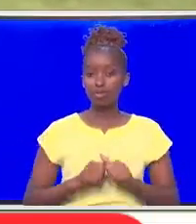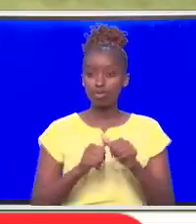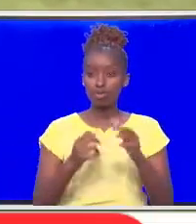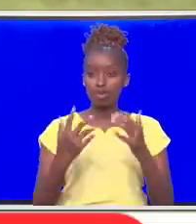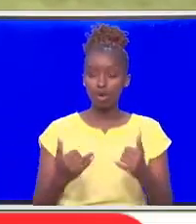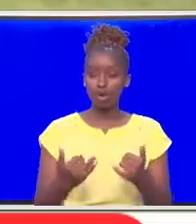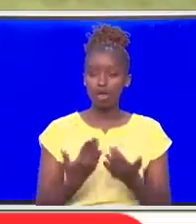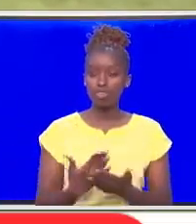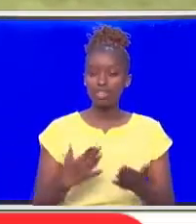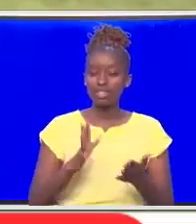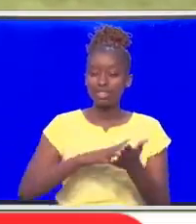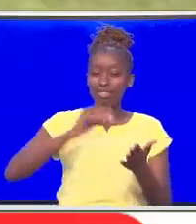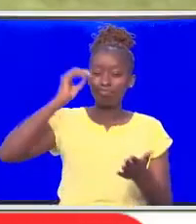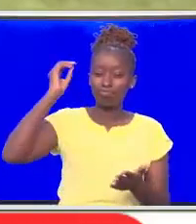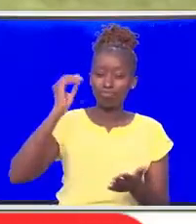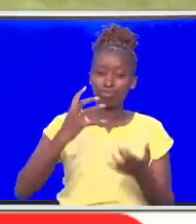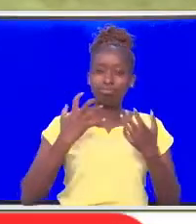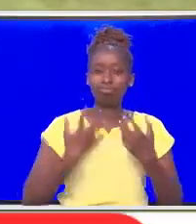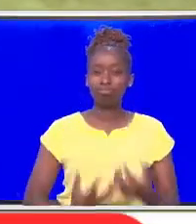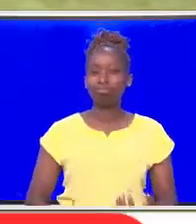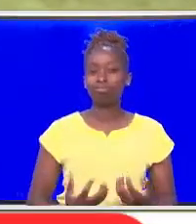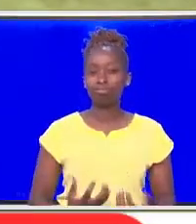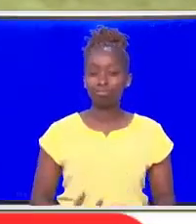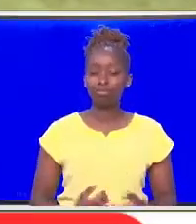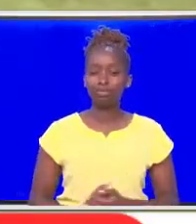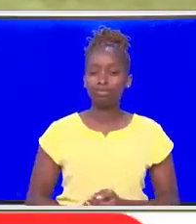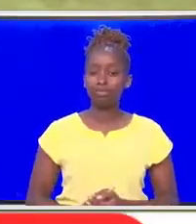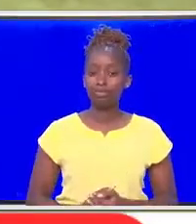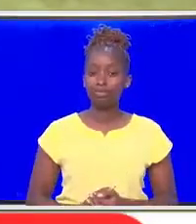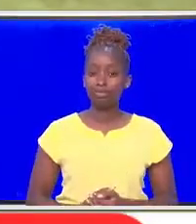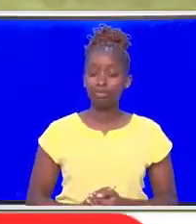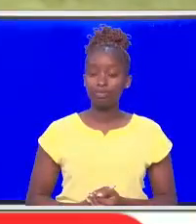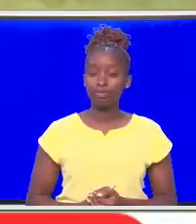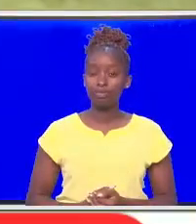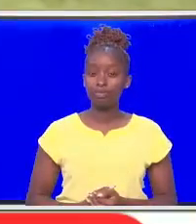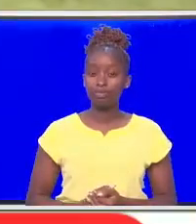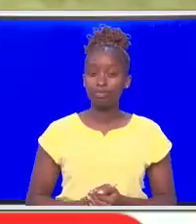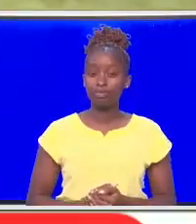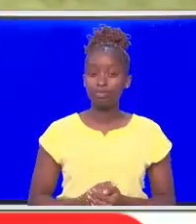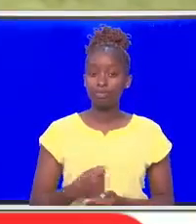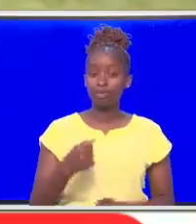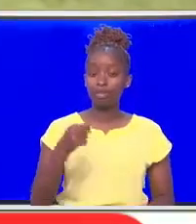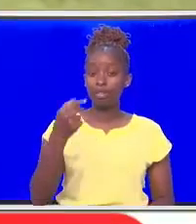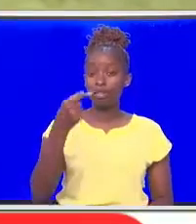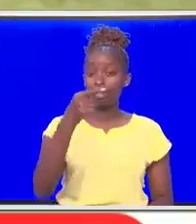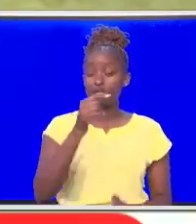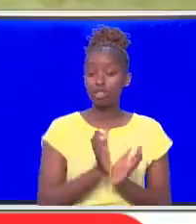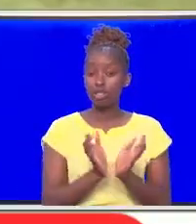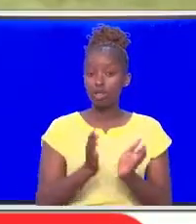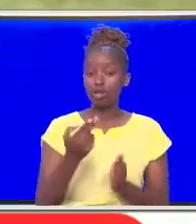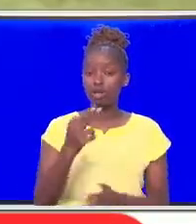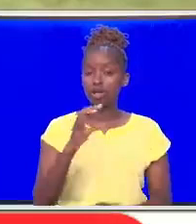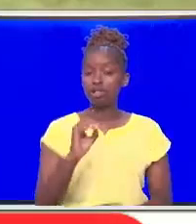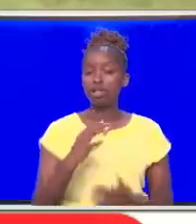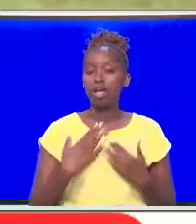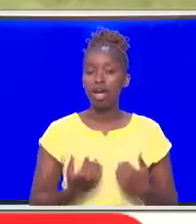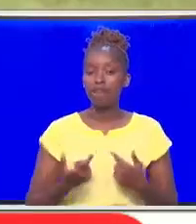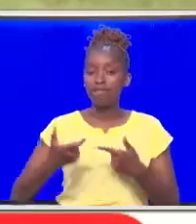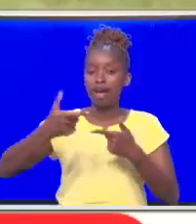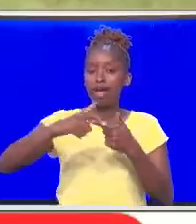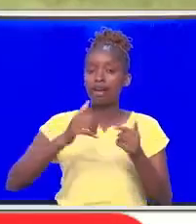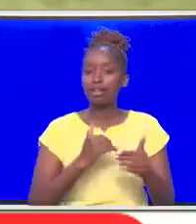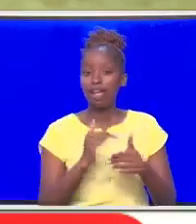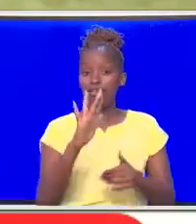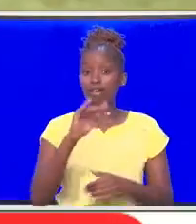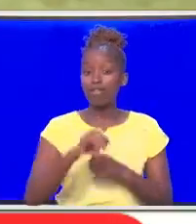vitu zimepanda. Bawabu aliongezewa ama general wage iliongezwa karibu miaka 5 iliyopita,